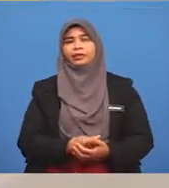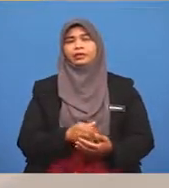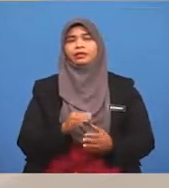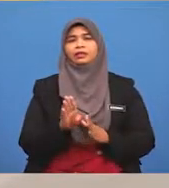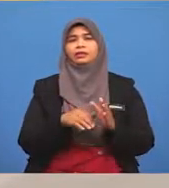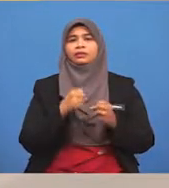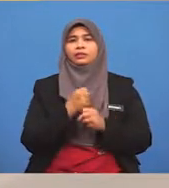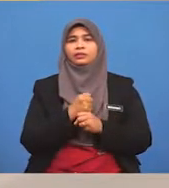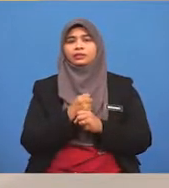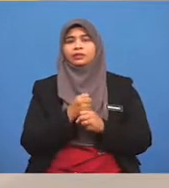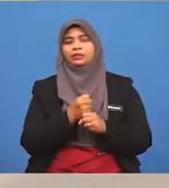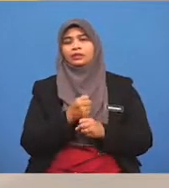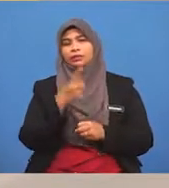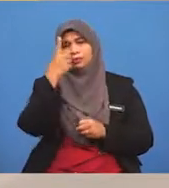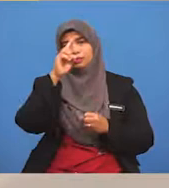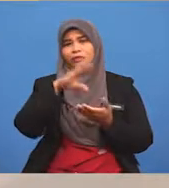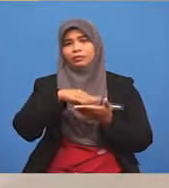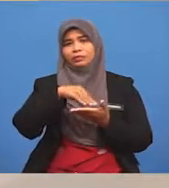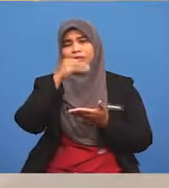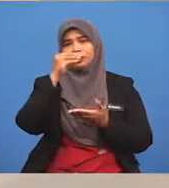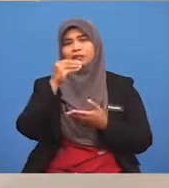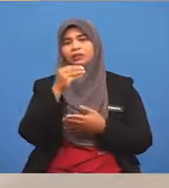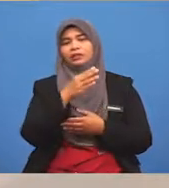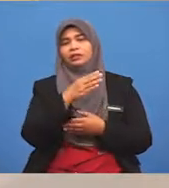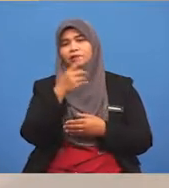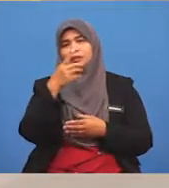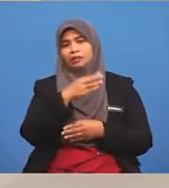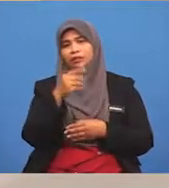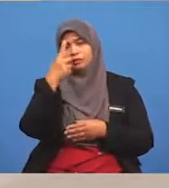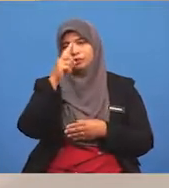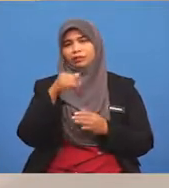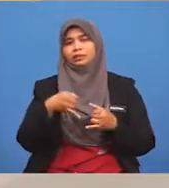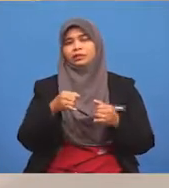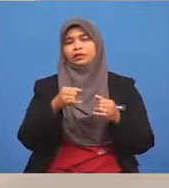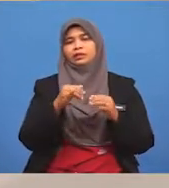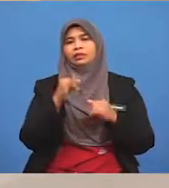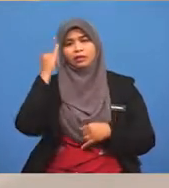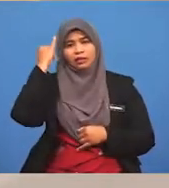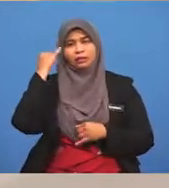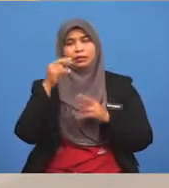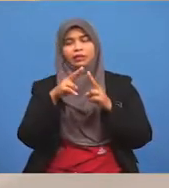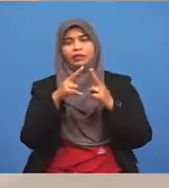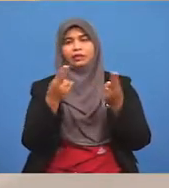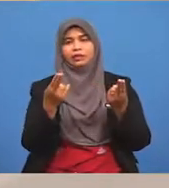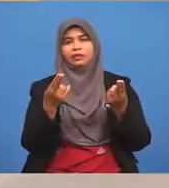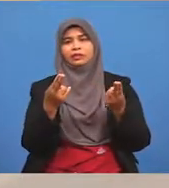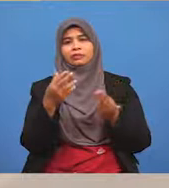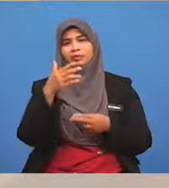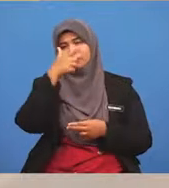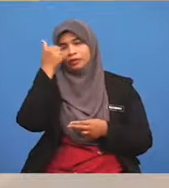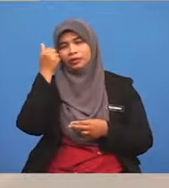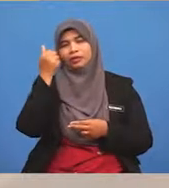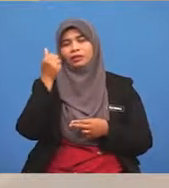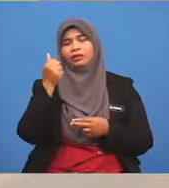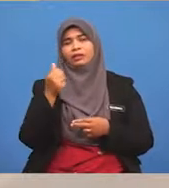Kesungguhan beliau untuk mempelajari dan mendalami bidang ilmu hadis menyebabkan beliau menjelajah